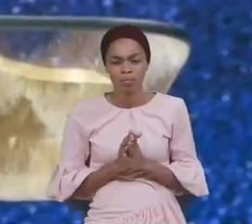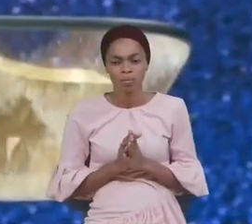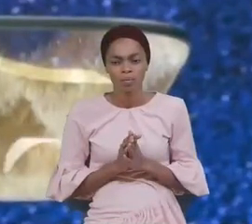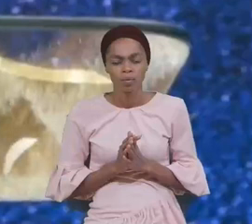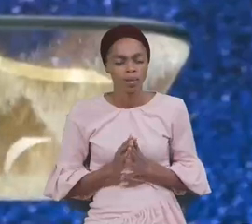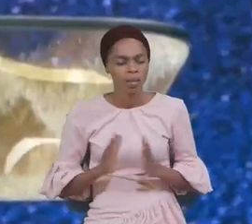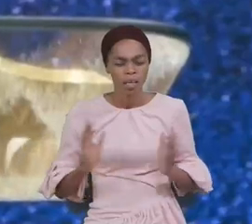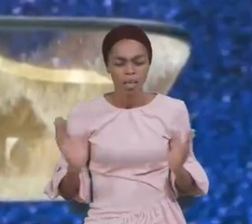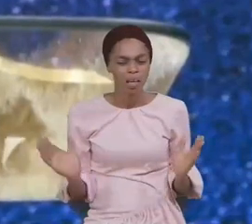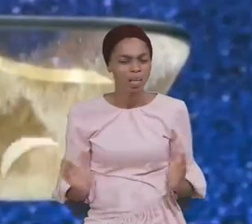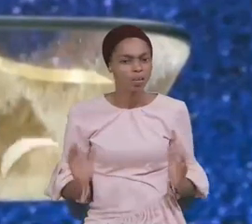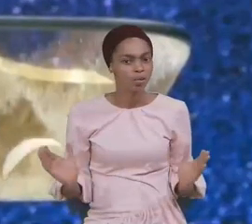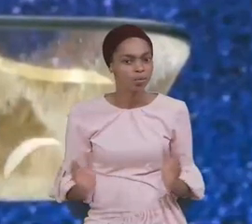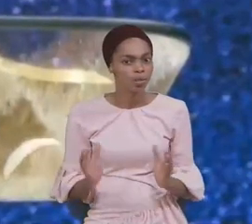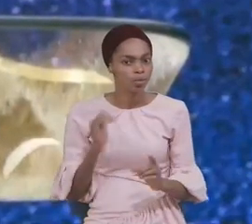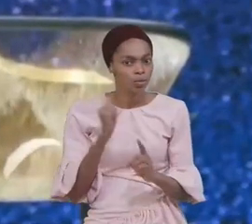Alors,